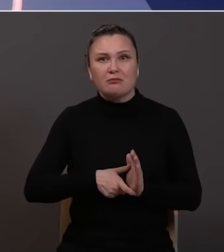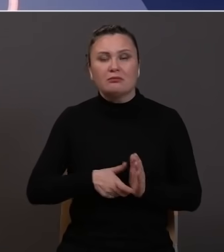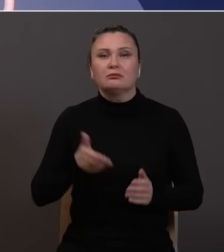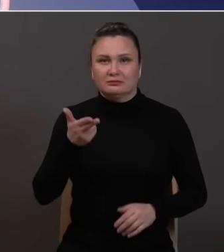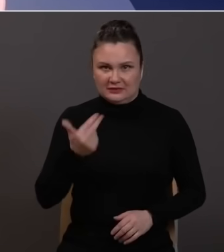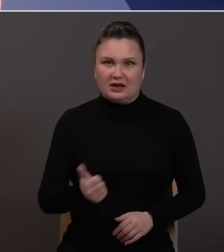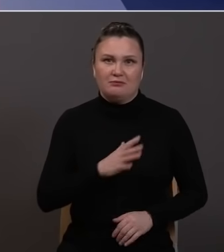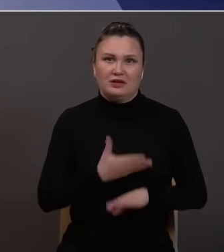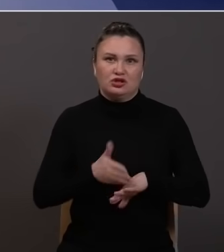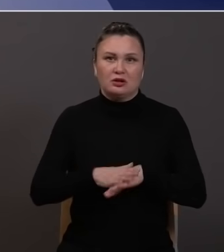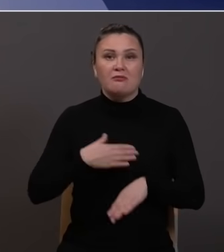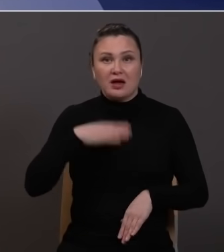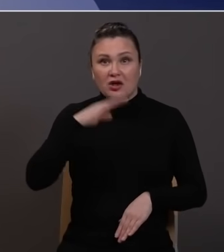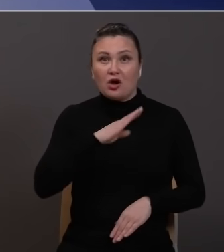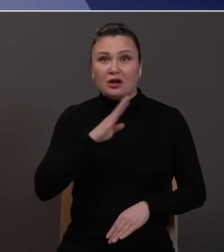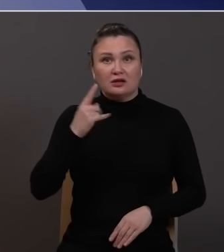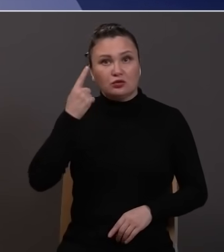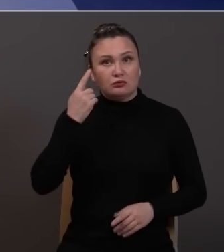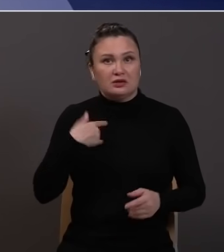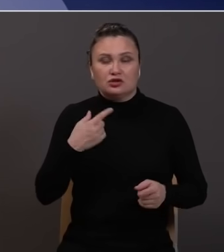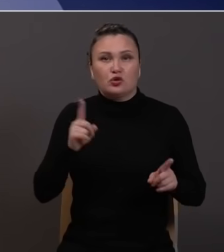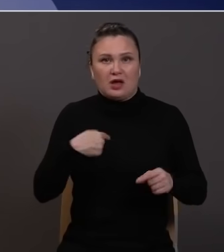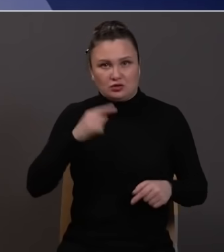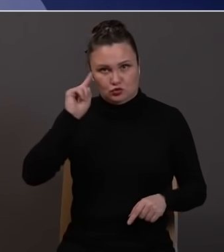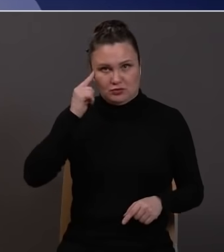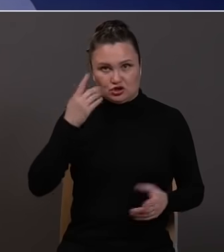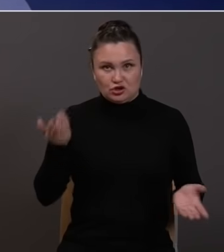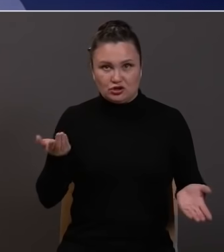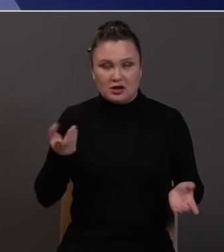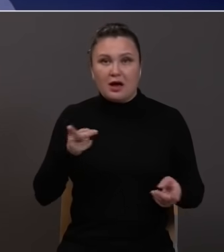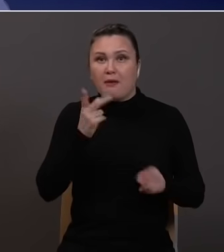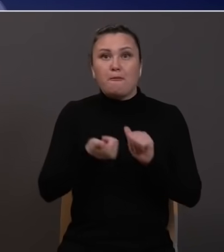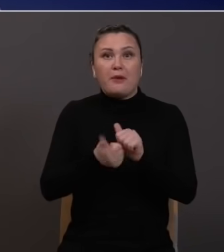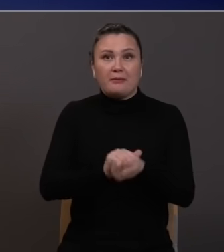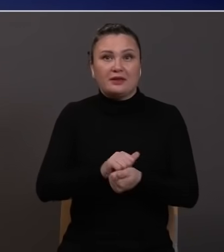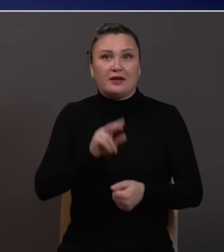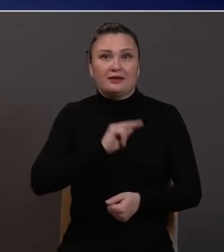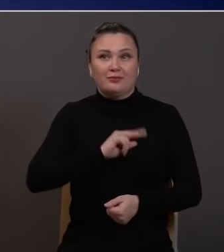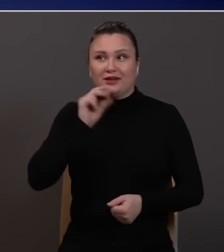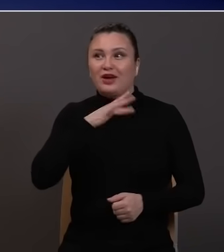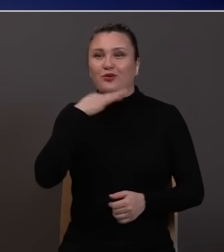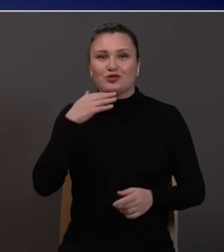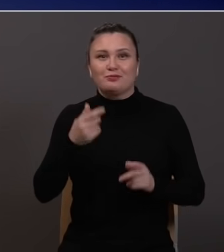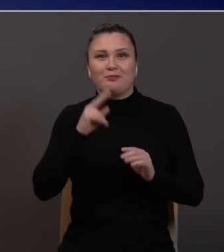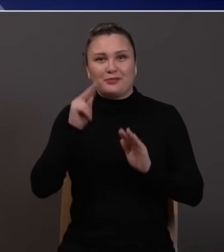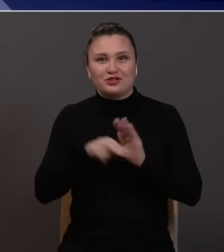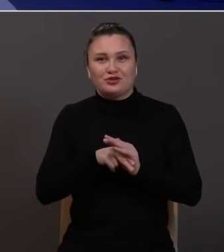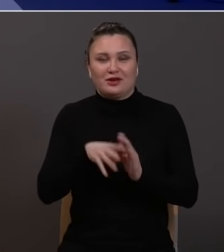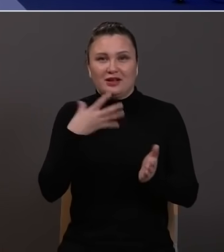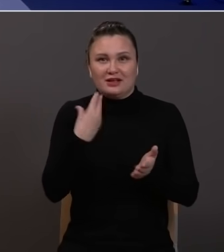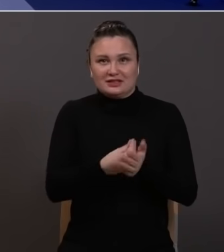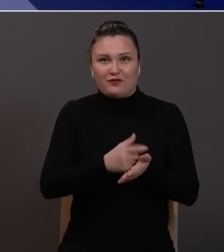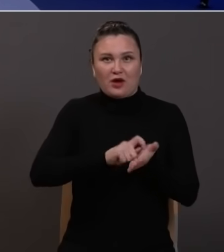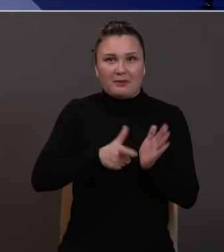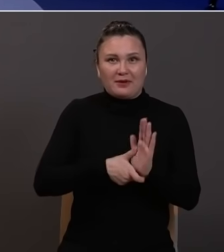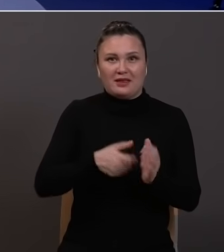было тяжело. Мои родители вообще подумали, что я немножко сумасшедший, потому что поменять работу, когда у тебя куча подчиненных, свой кабинет, машина с водителем,